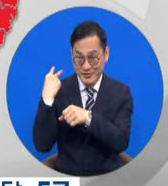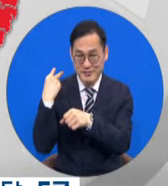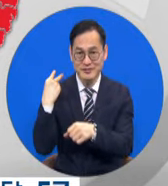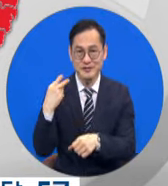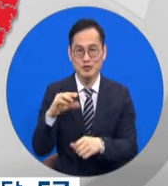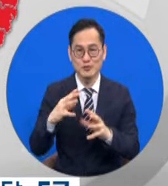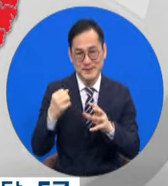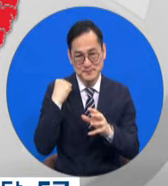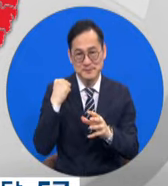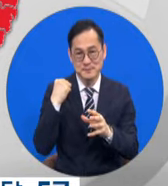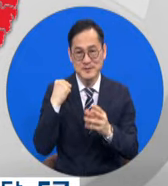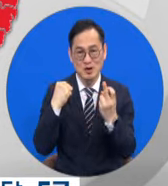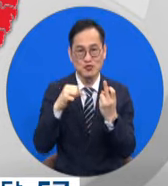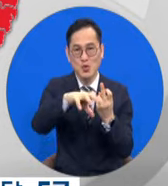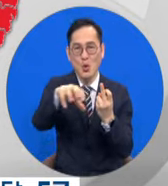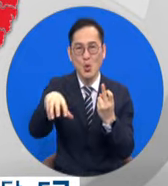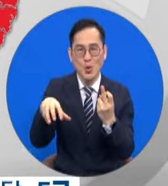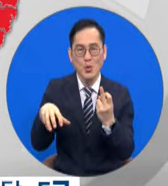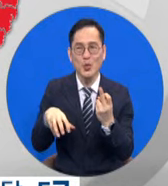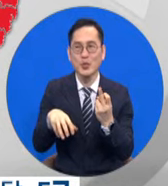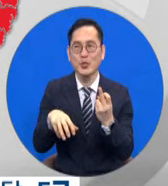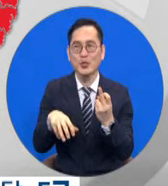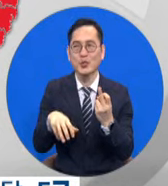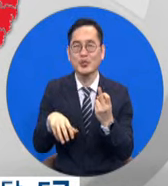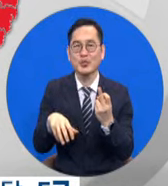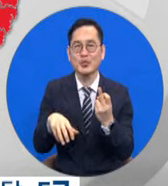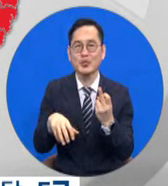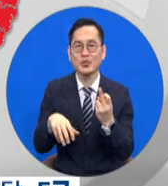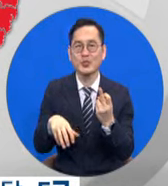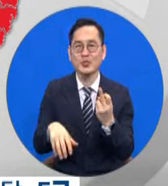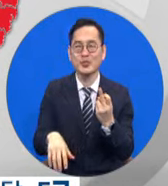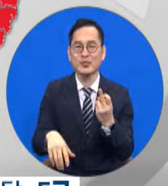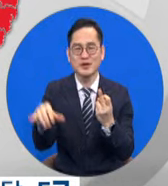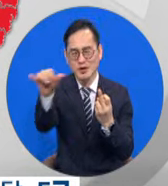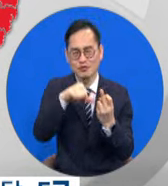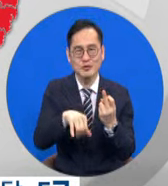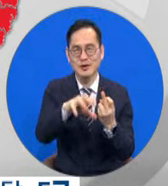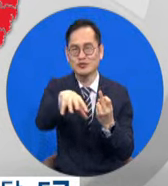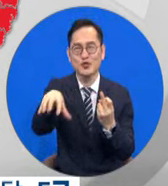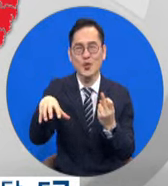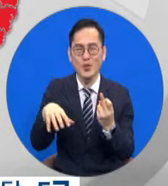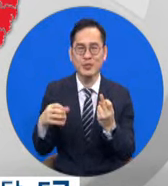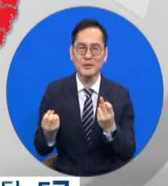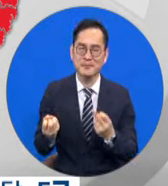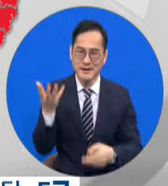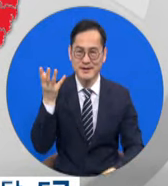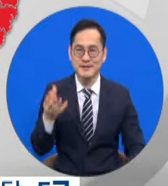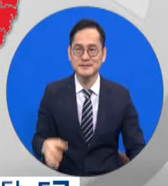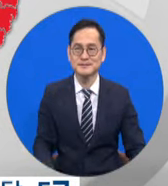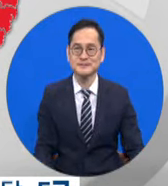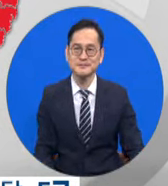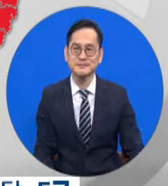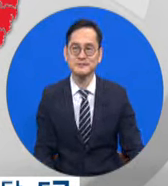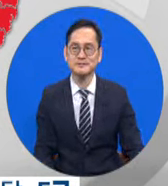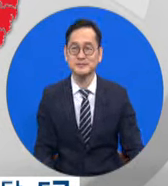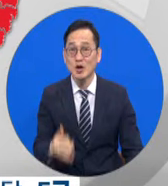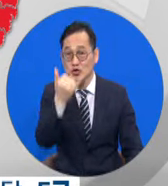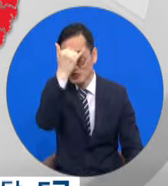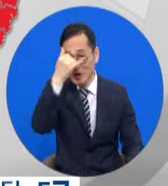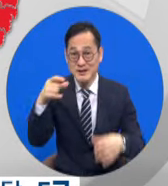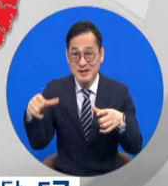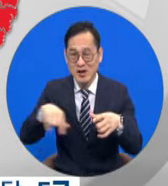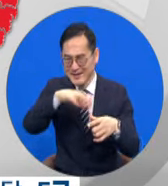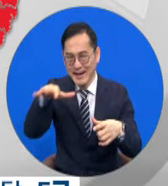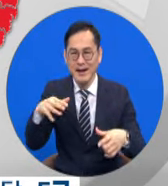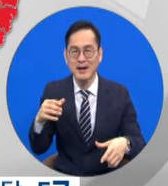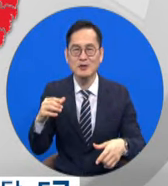12곳 선전을 했고요. 그때 당시에는 인천 일부까지도 국민의힘이 우세했습니다. 충청 전 지역이